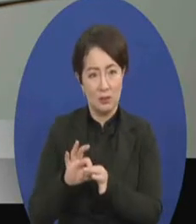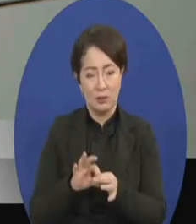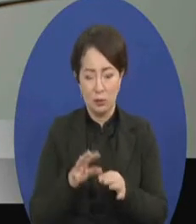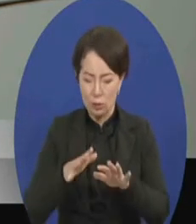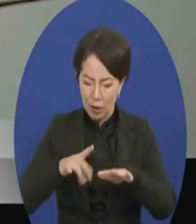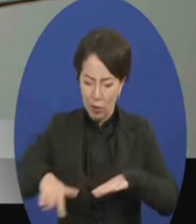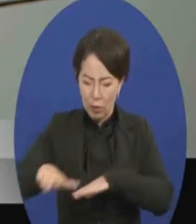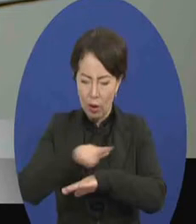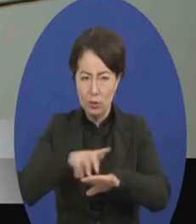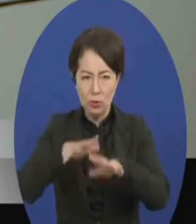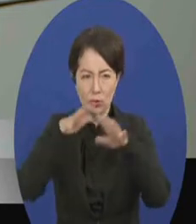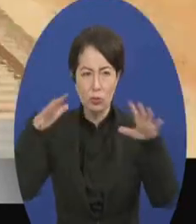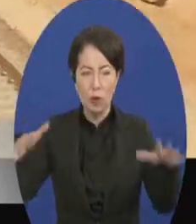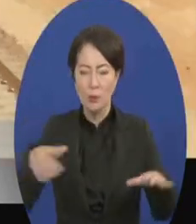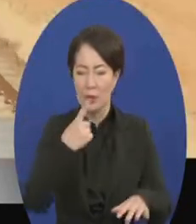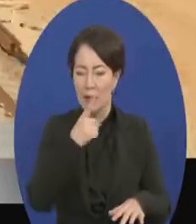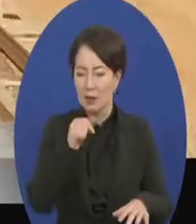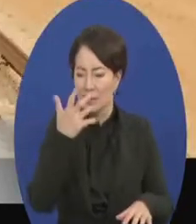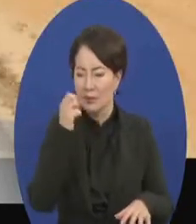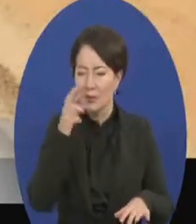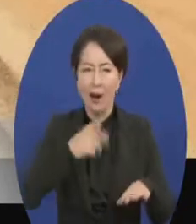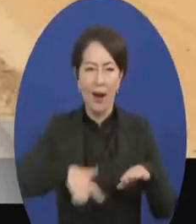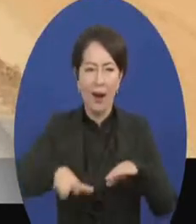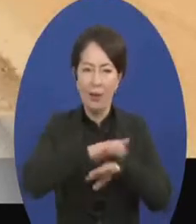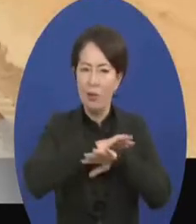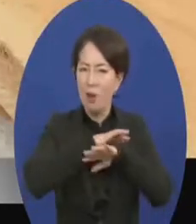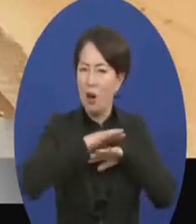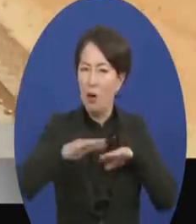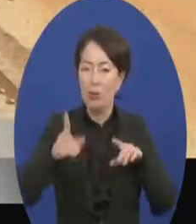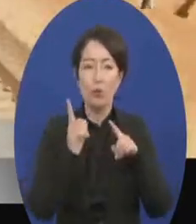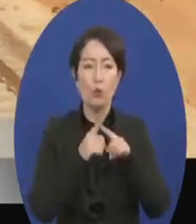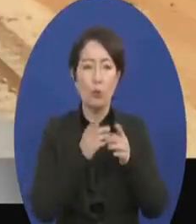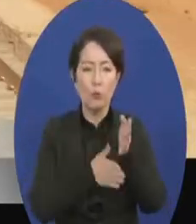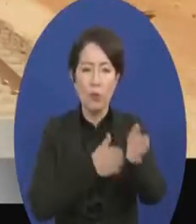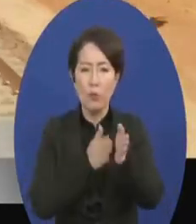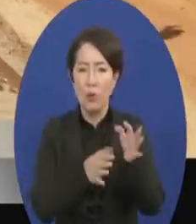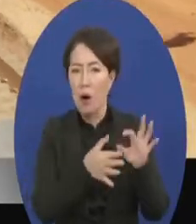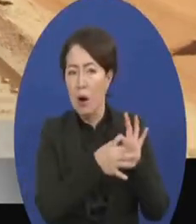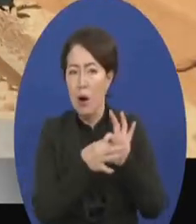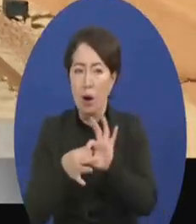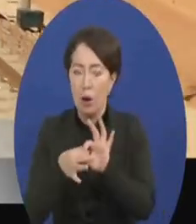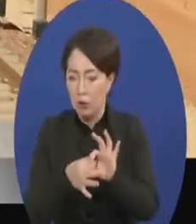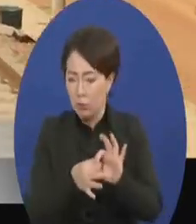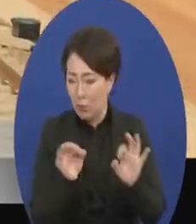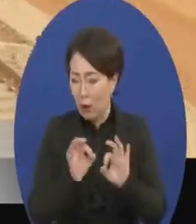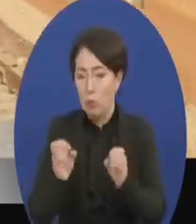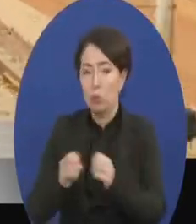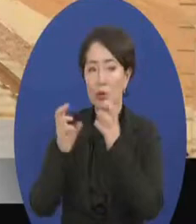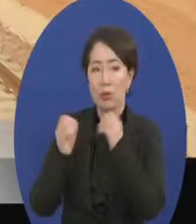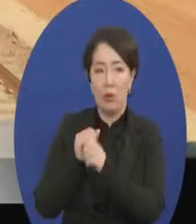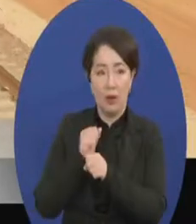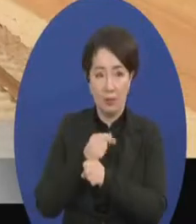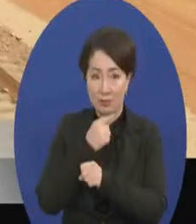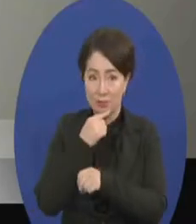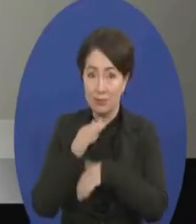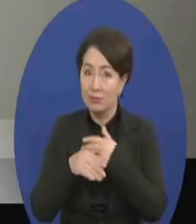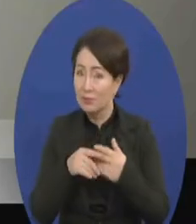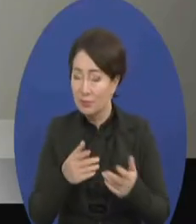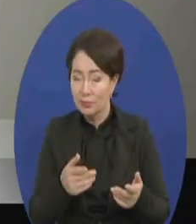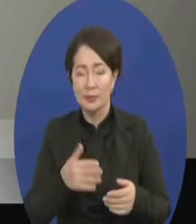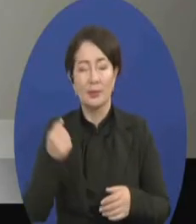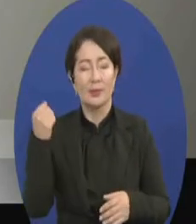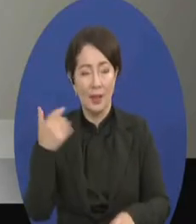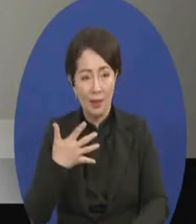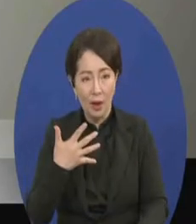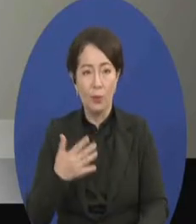өргөн уудам нутаг. 1.5 сая хавтгад өргөжин километр нутгийн бид төмөр замаар холбохгоор их бүтээн байгуулалтын ажлууд явахгүй. Явахгүй.